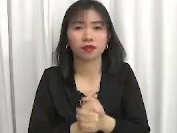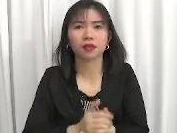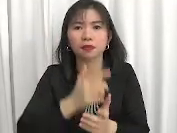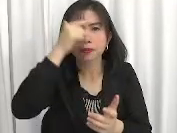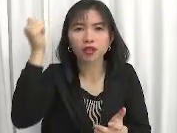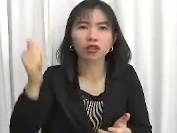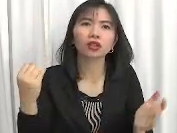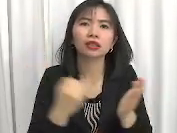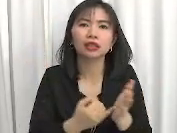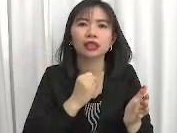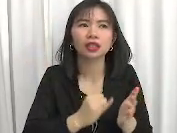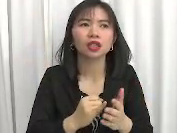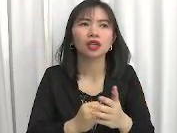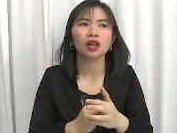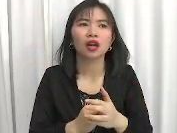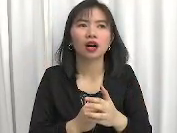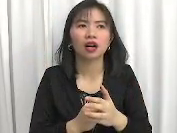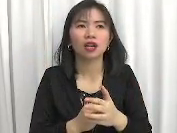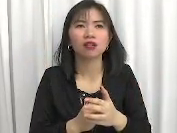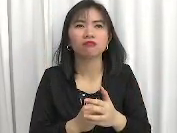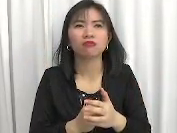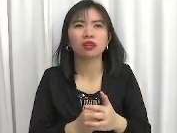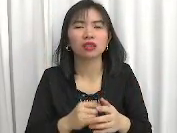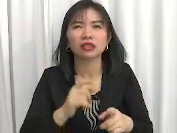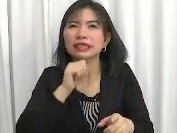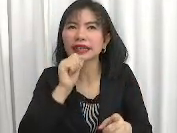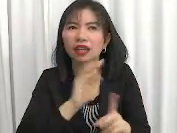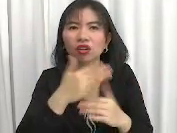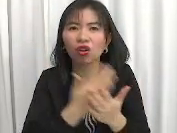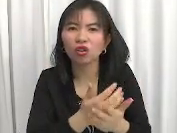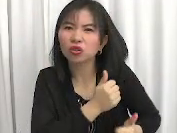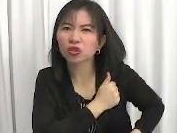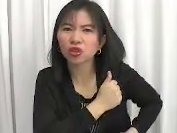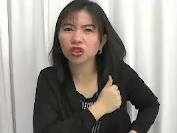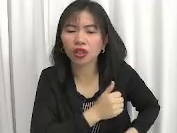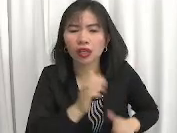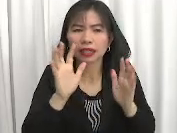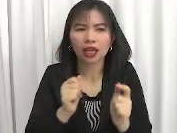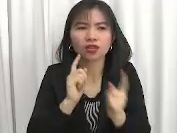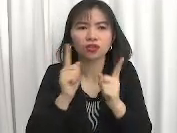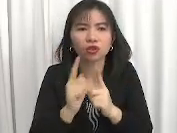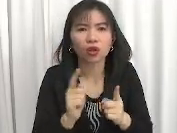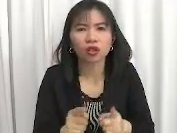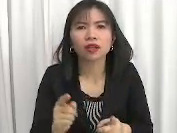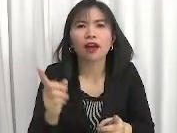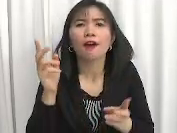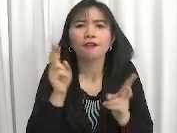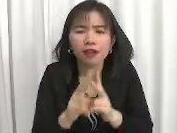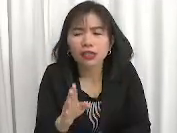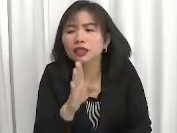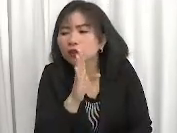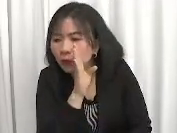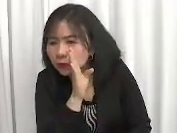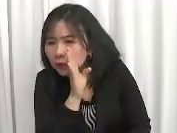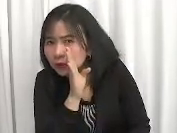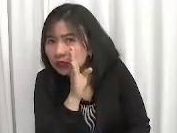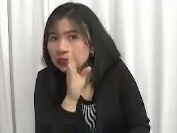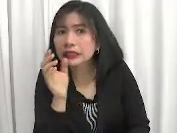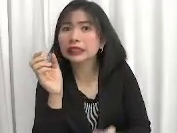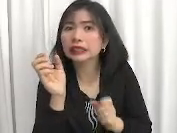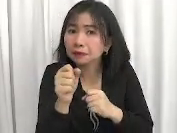sa sundalo yung talagang pabulong magsalita, Brother Rudy. Yes. Yan po. Pero sa biyaya naman ng Panginoon, ay lahat naman